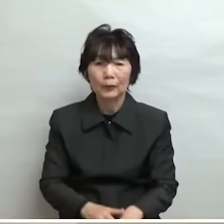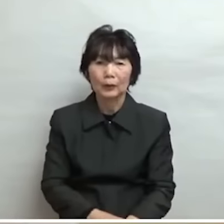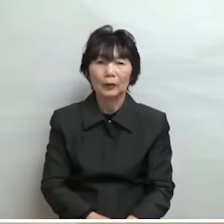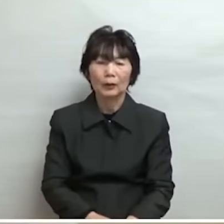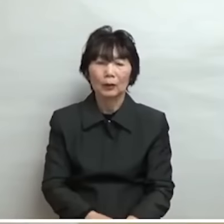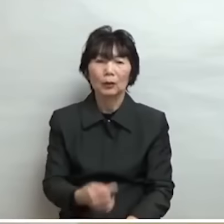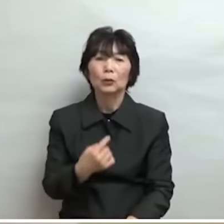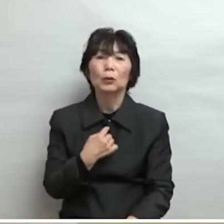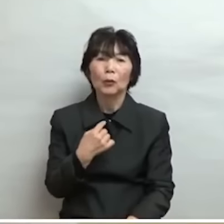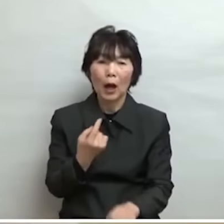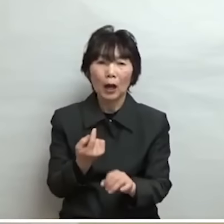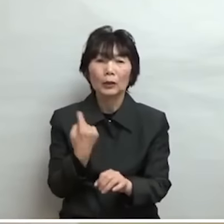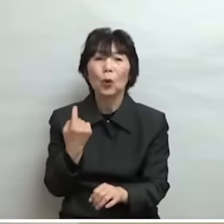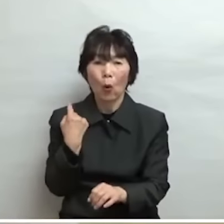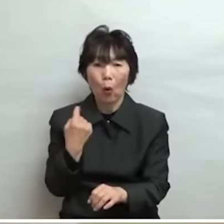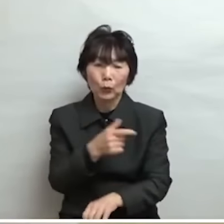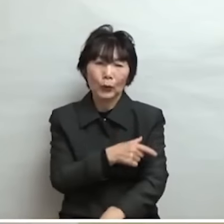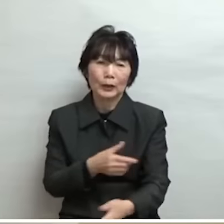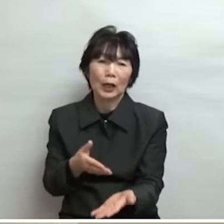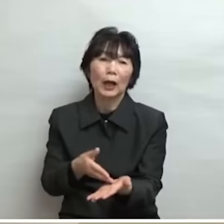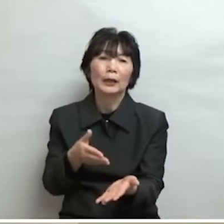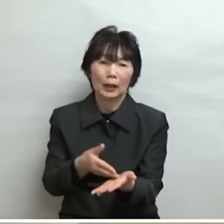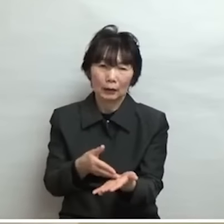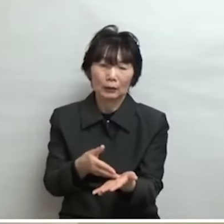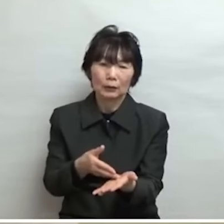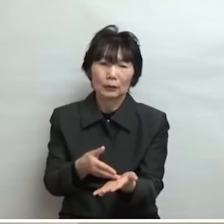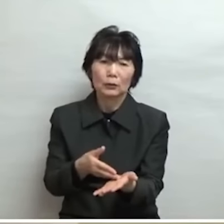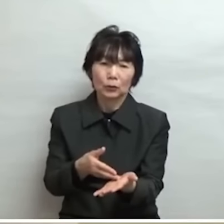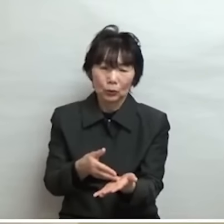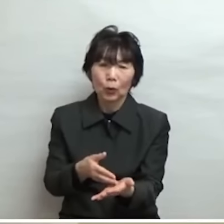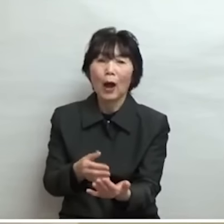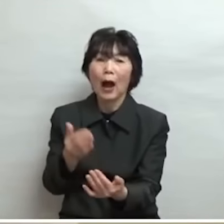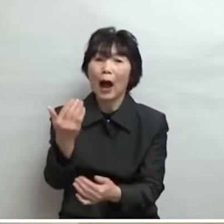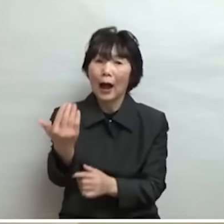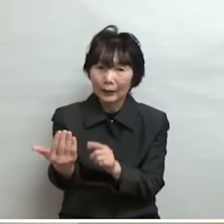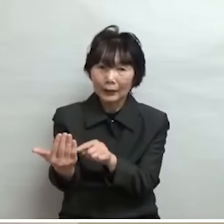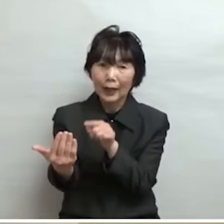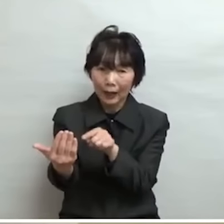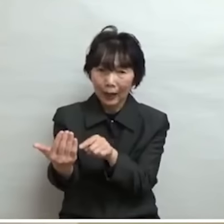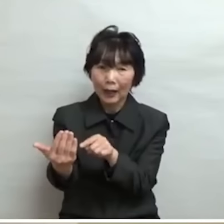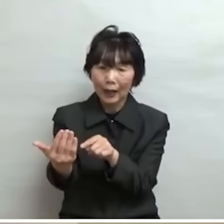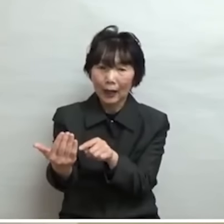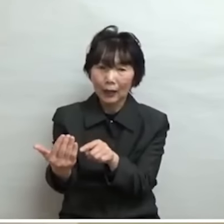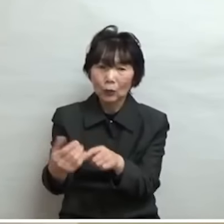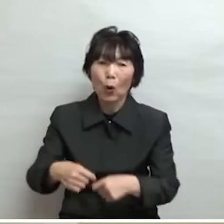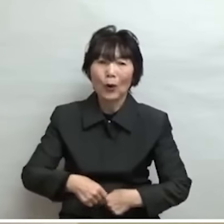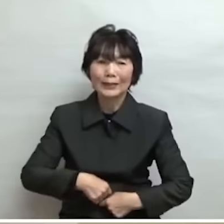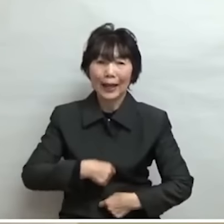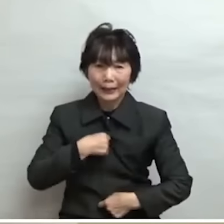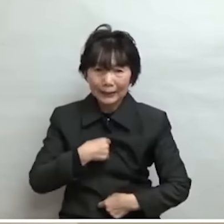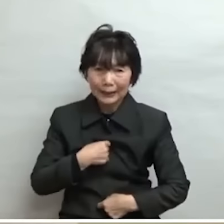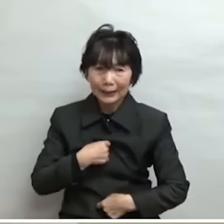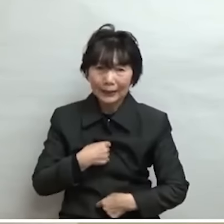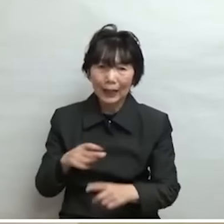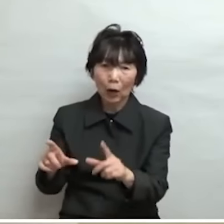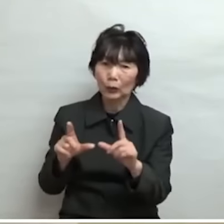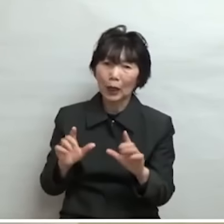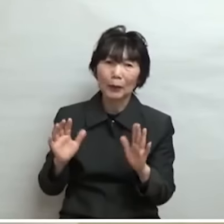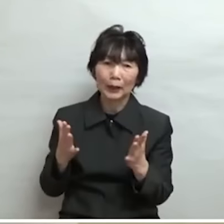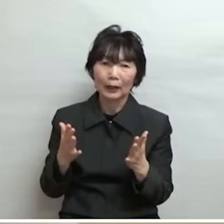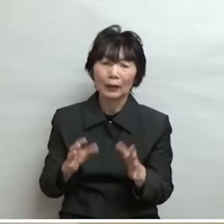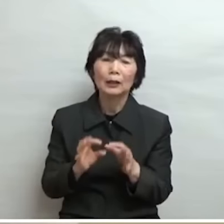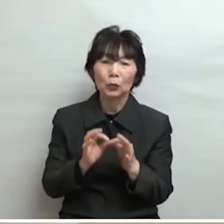の守る会側の記者会見の報道という形で承知しておりまして、相手方からの正式な申し入れというのはございません。ですので今県とすれば